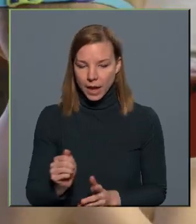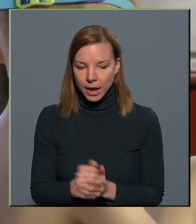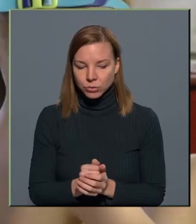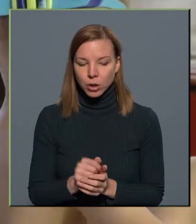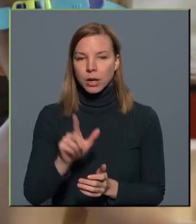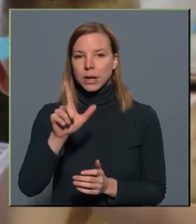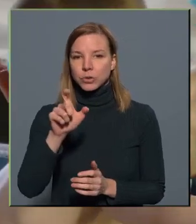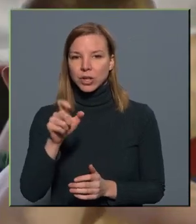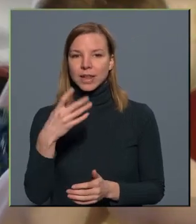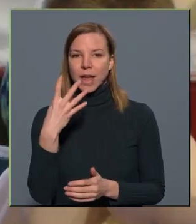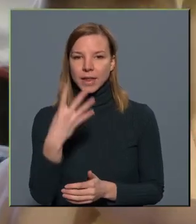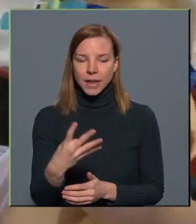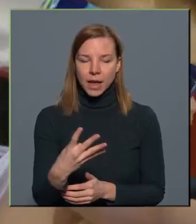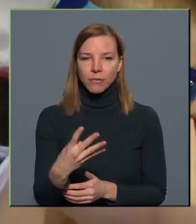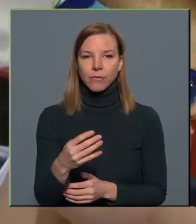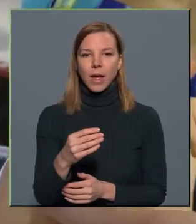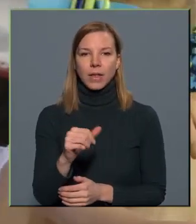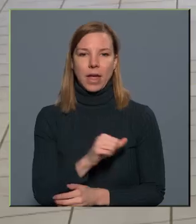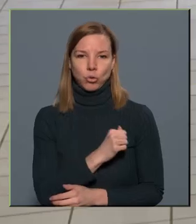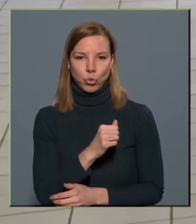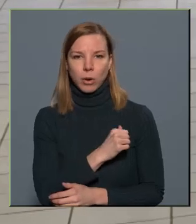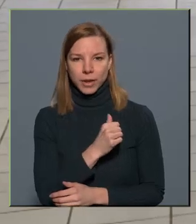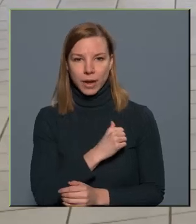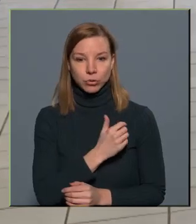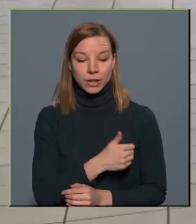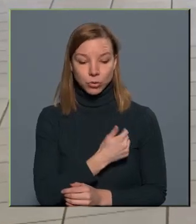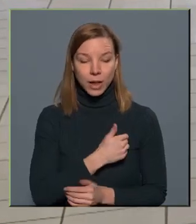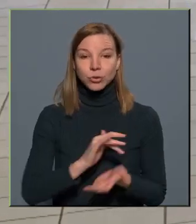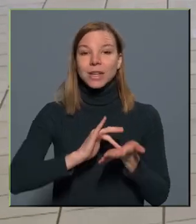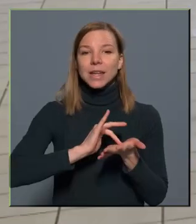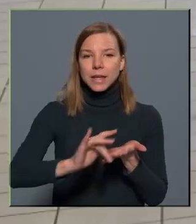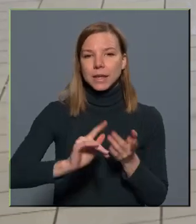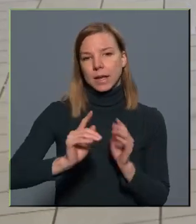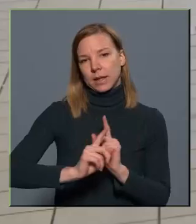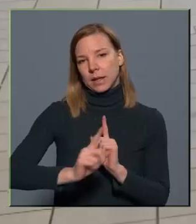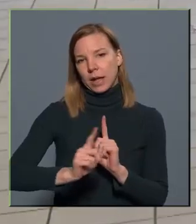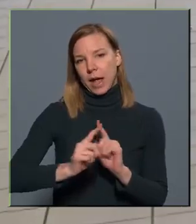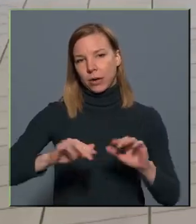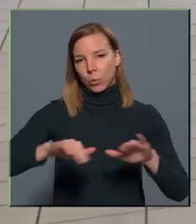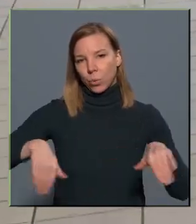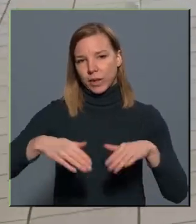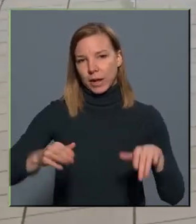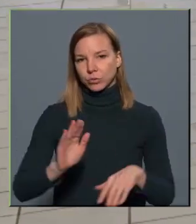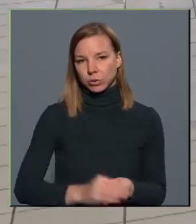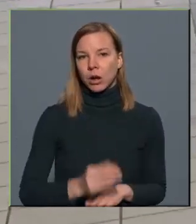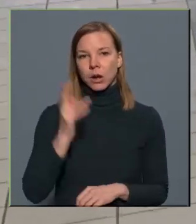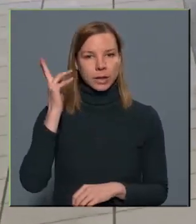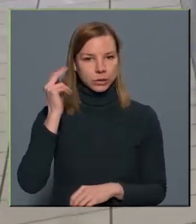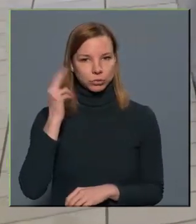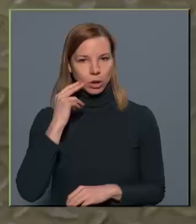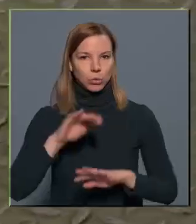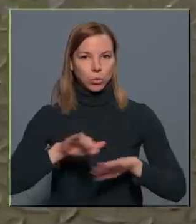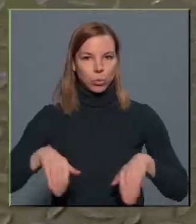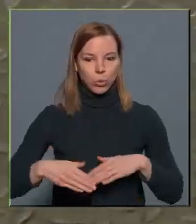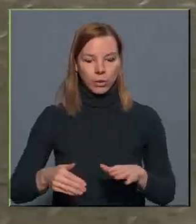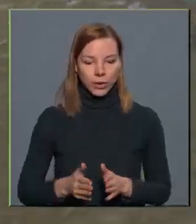240 általános első osztályos iskolás jár ingyen úszni, és tanul meg úszni, és hát ugye, ha